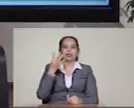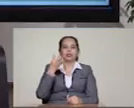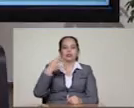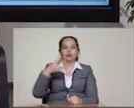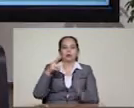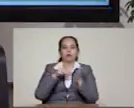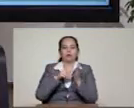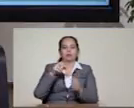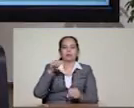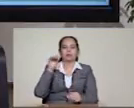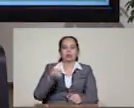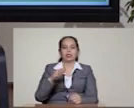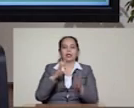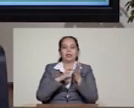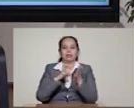448